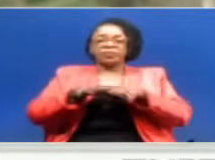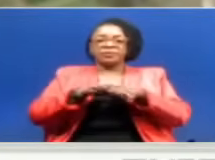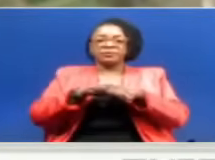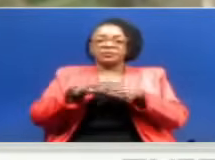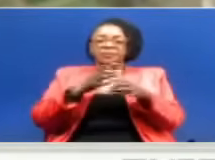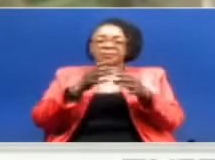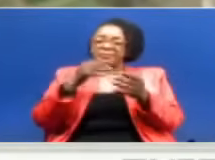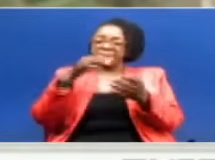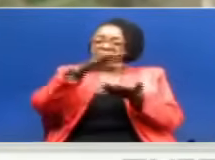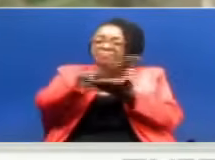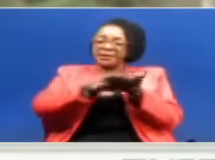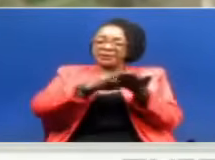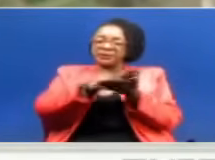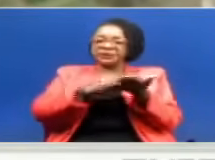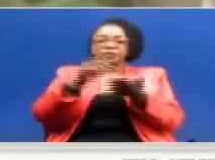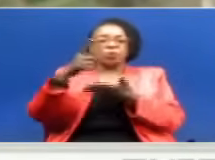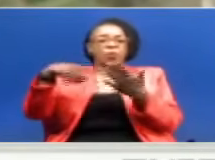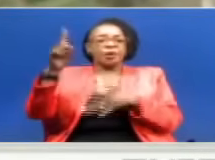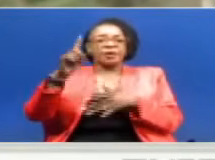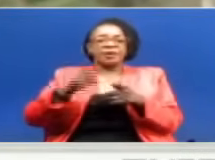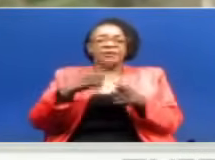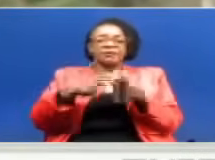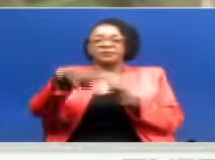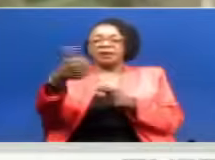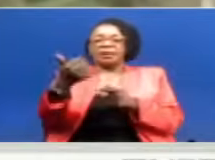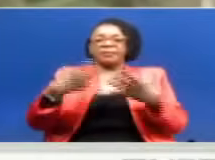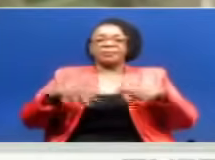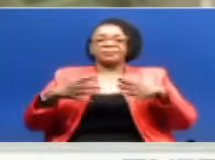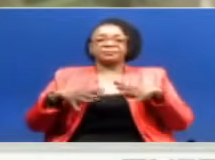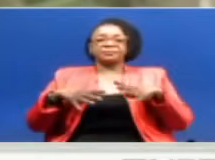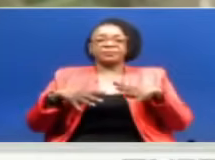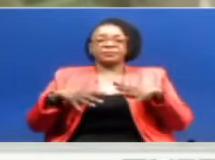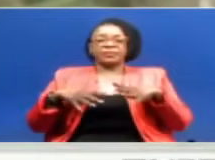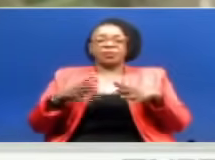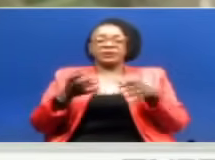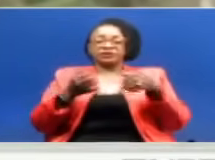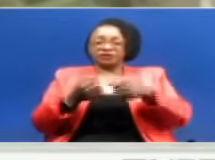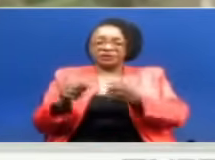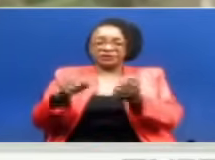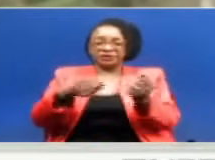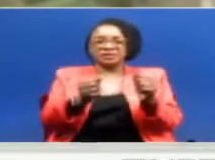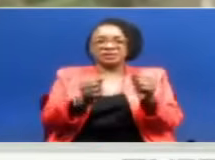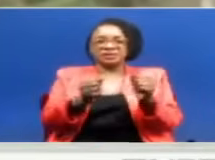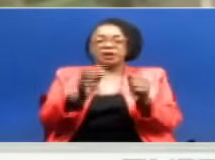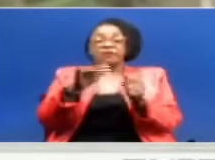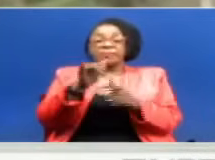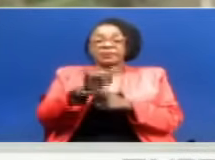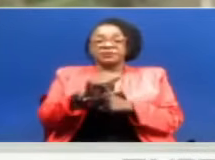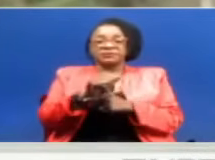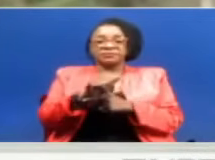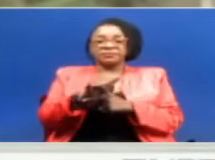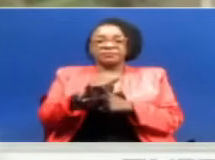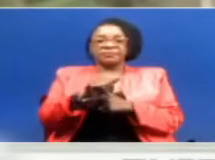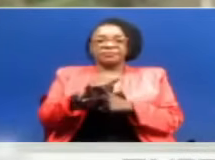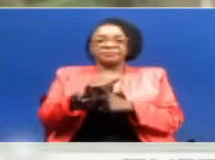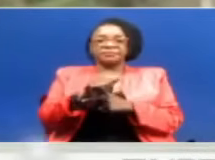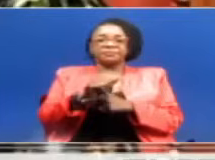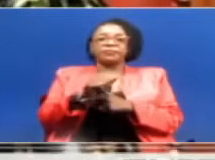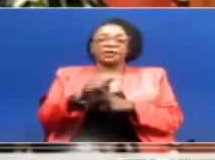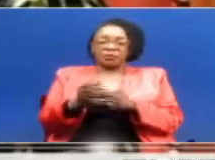won, then the other people will restrust Sanjays, and from that they will come even more